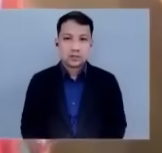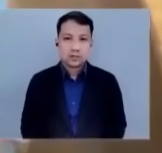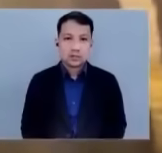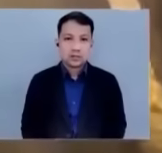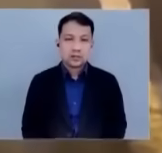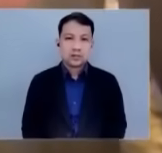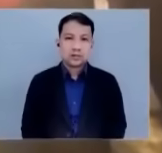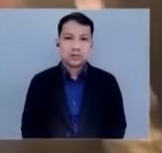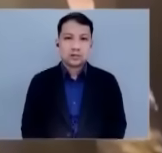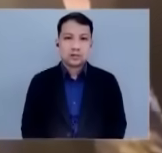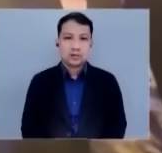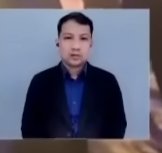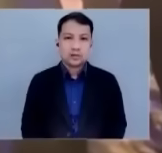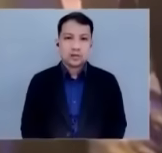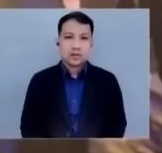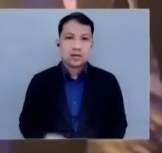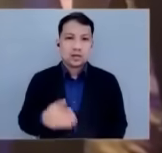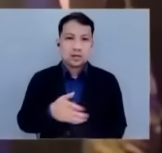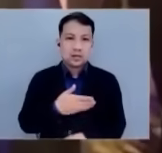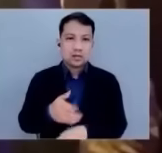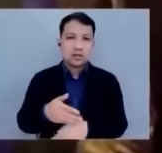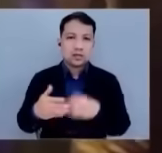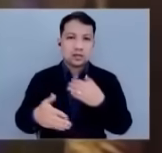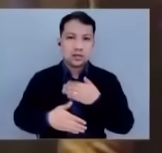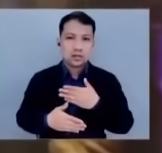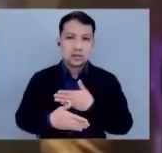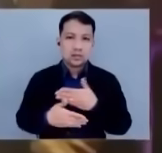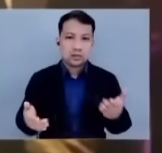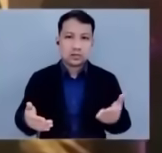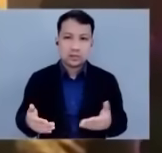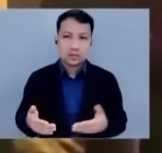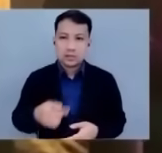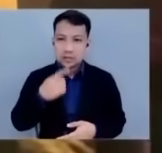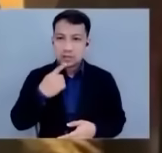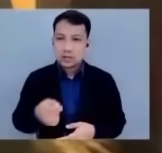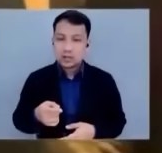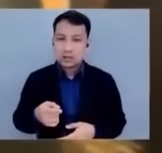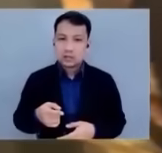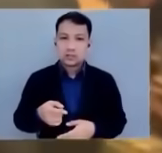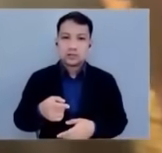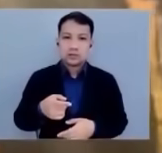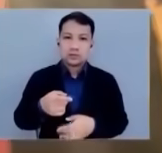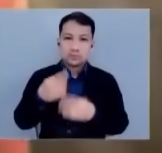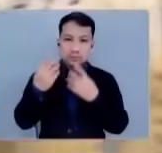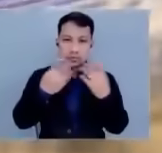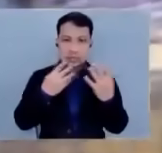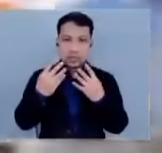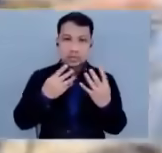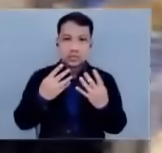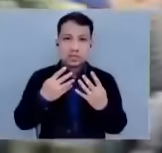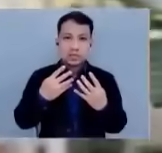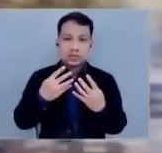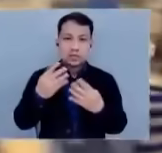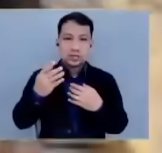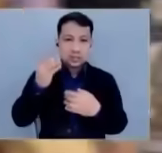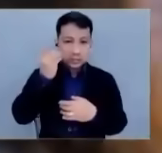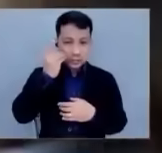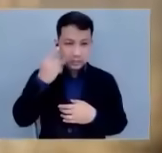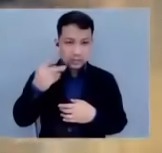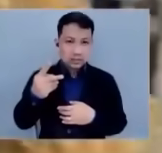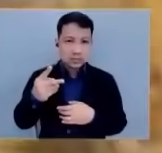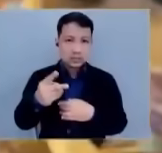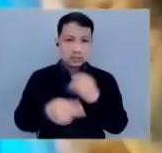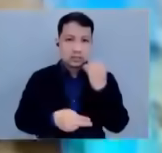Napuno ng kantahan at kasiyahan ang engranding birthday celebration ni Daniel Padilla sa kanyang resort sa